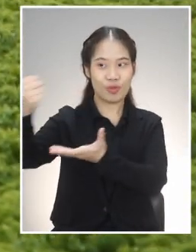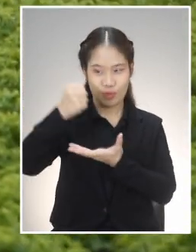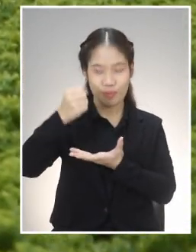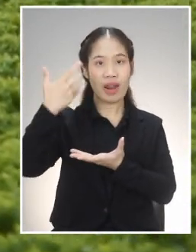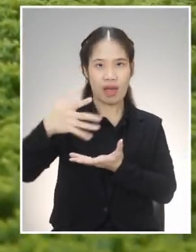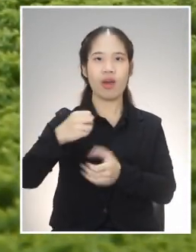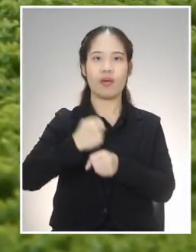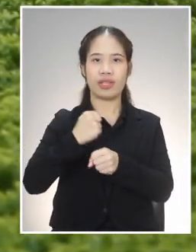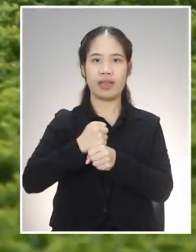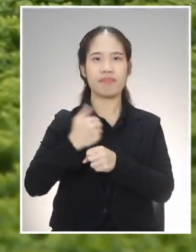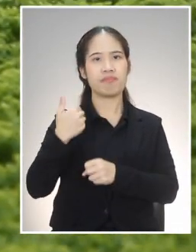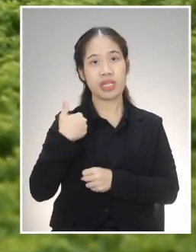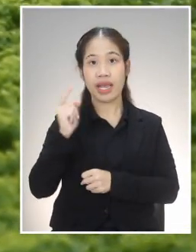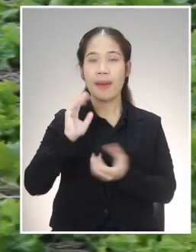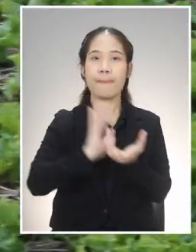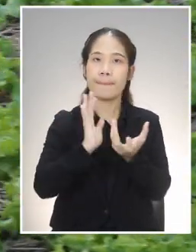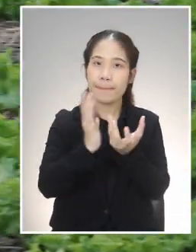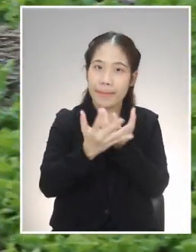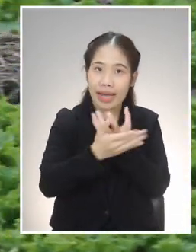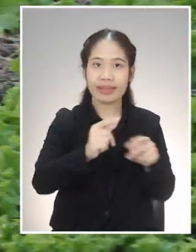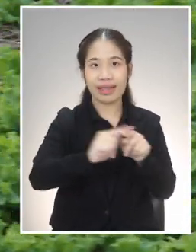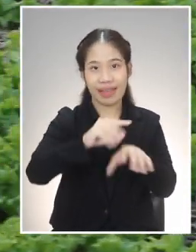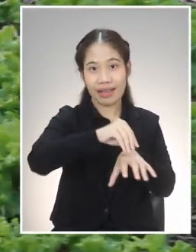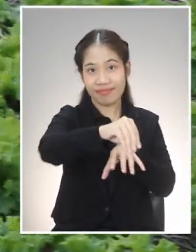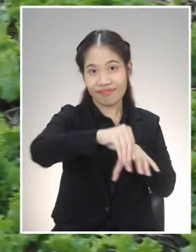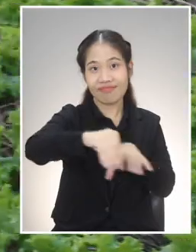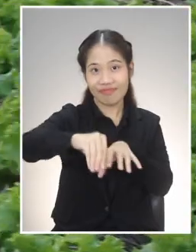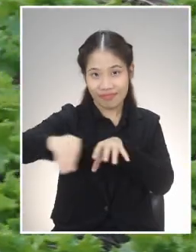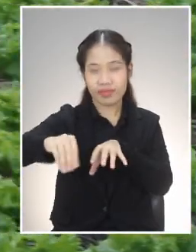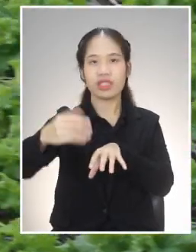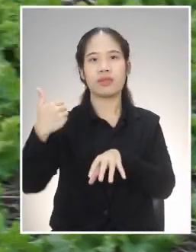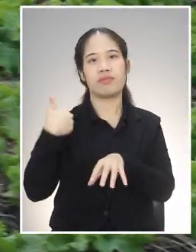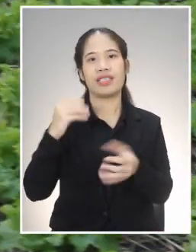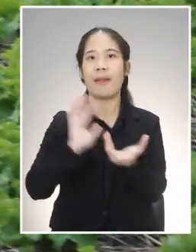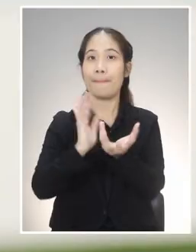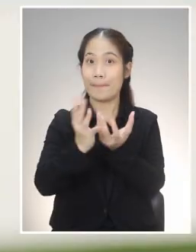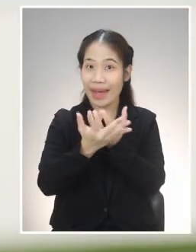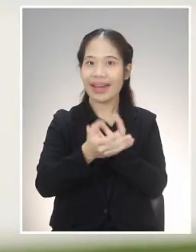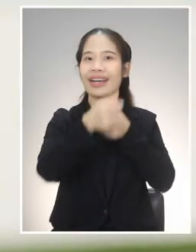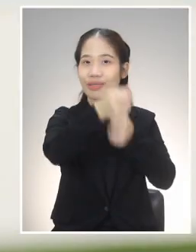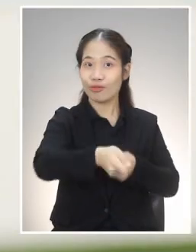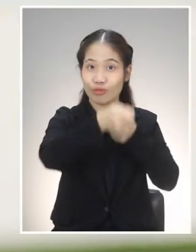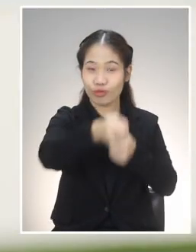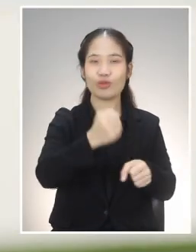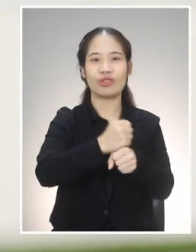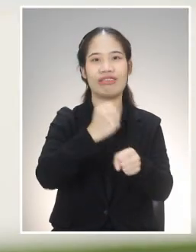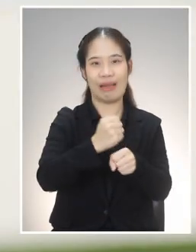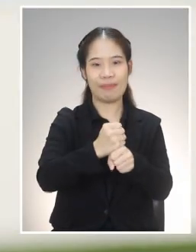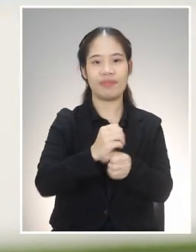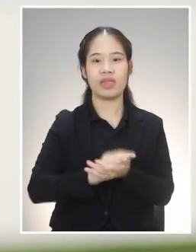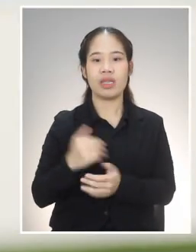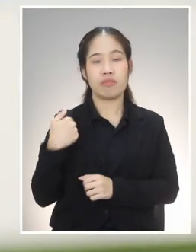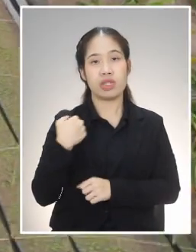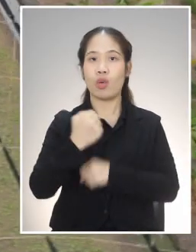ปลูกผักกาดหอมปลูกผักคณาพงษ์ตุ้มพวกผักชีอะไรเงี้ยผักแล้วแต่ผักอายุอายุ